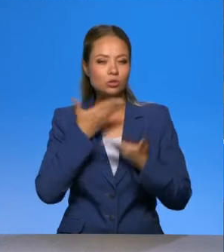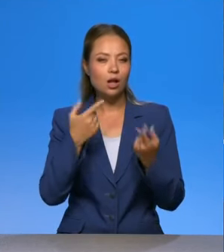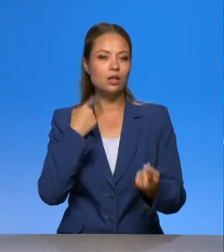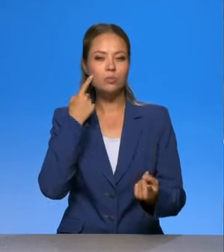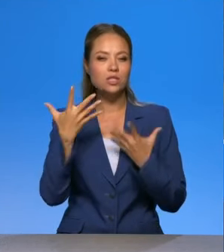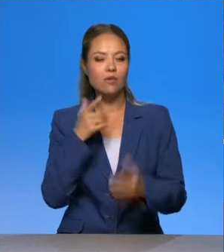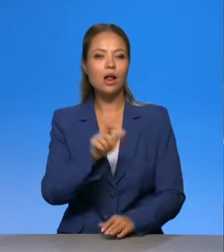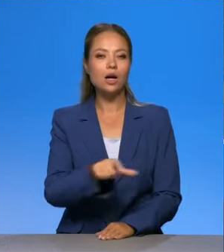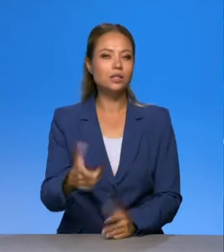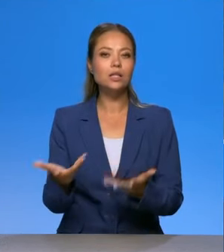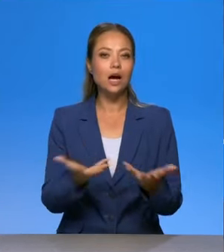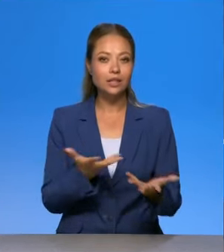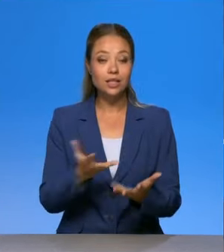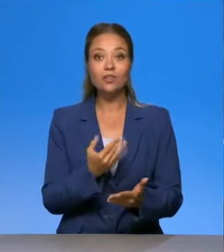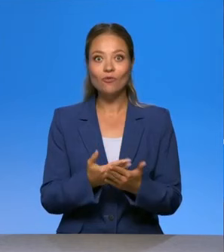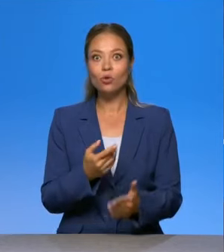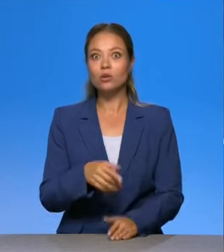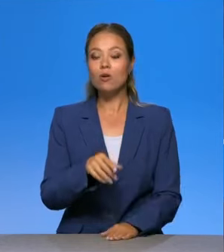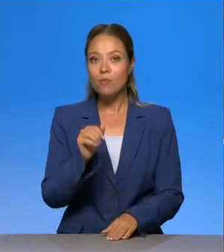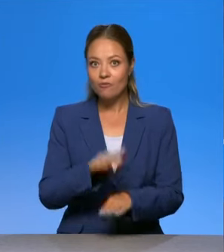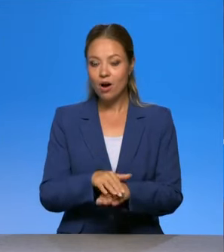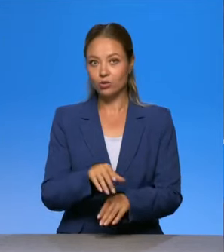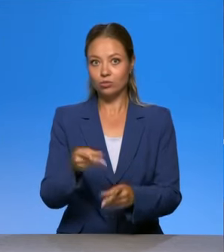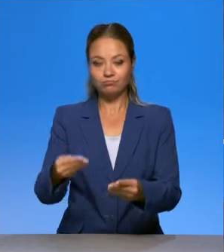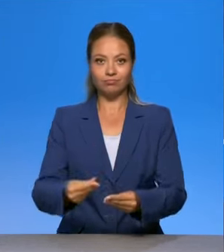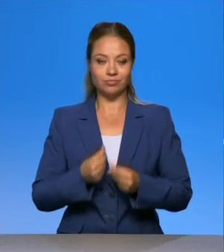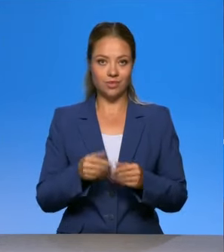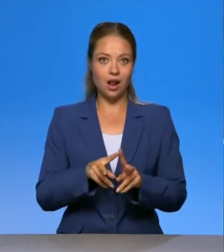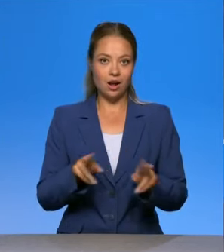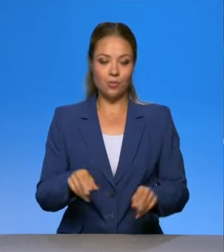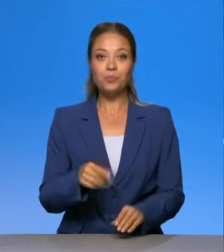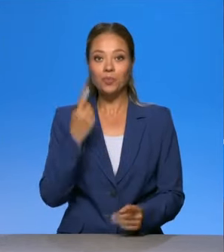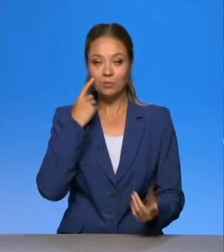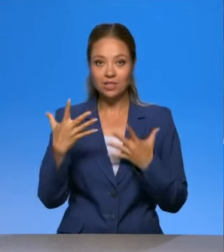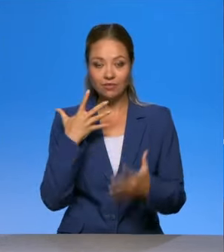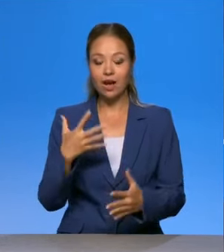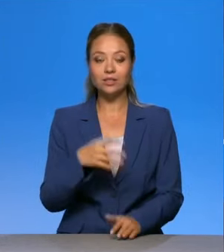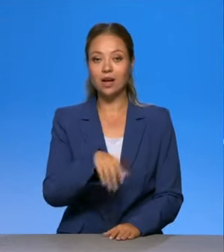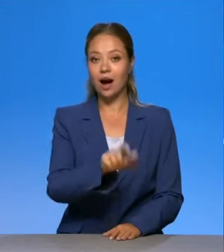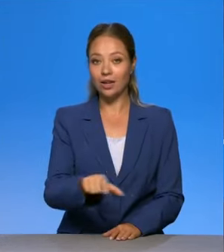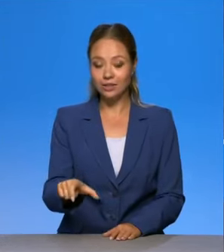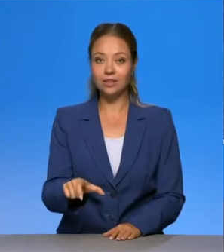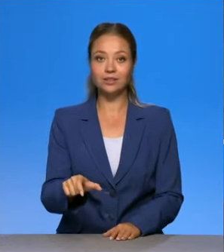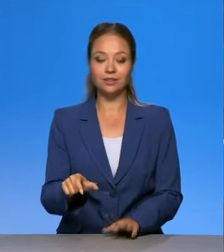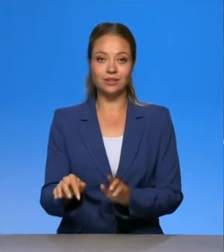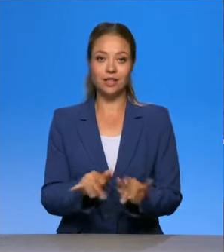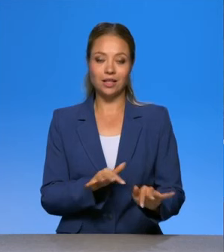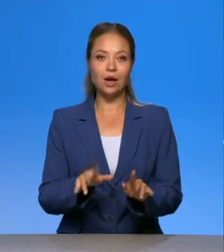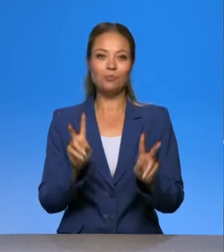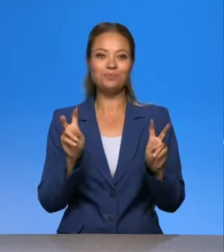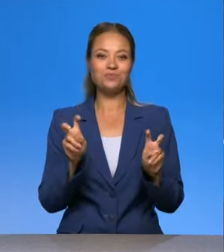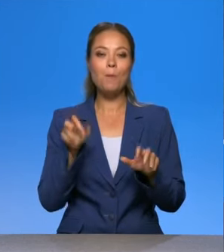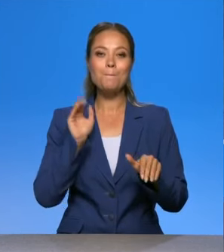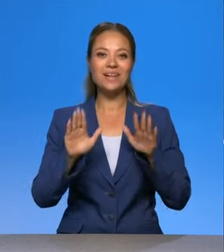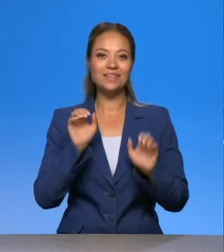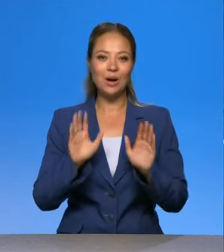они делают вот то же самое представление. Представляете, они устроили пантомиму, они как будто бы в первой встрече с первым